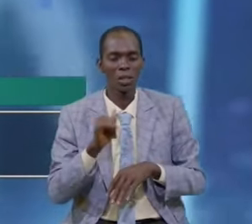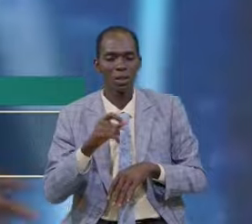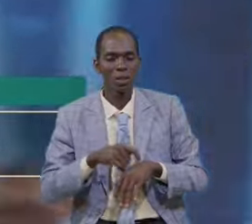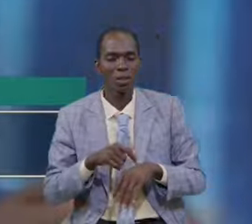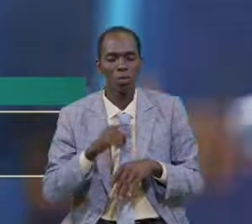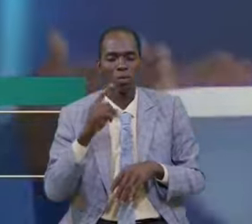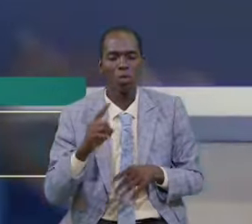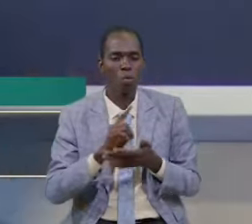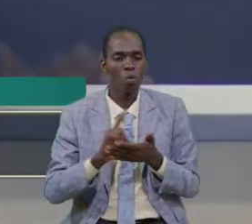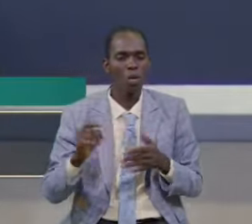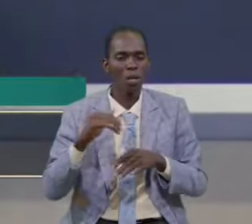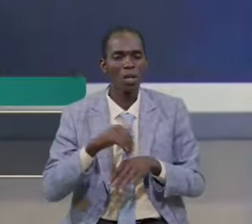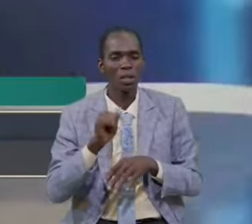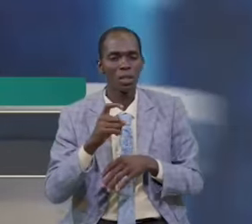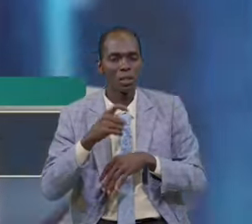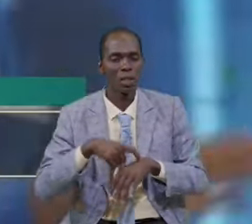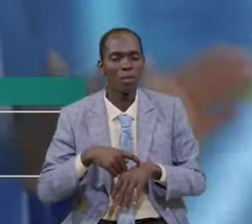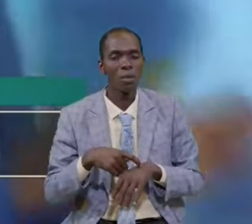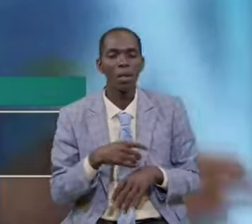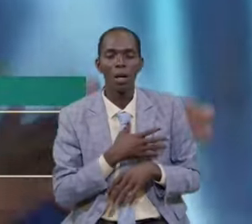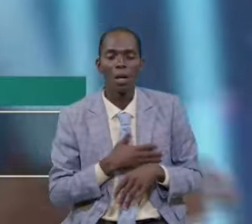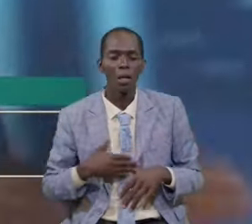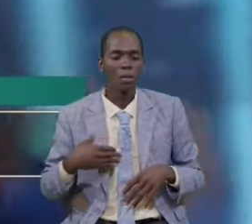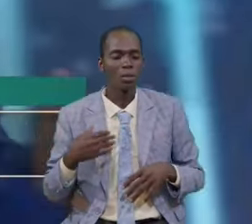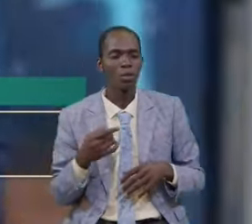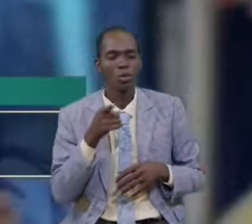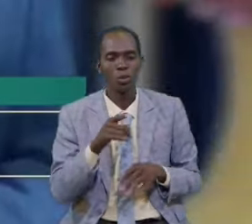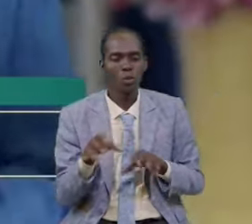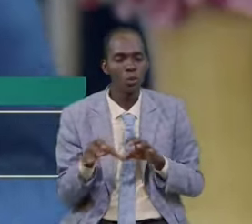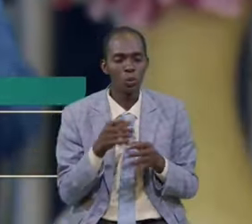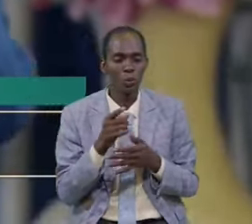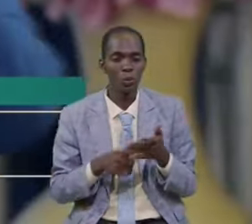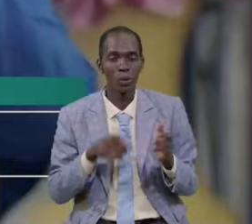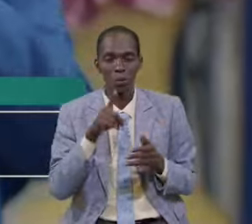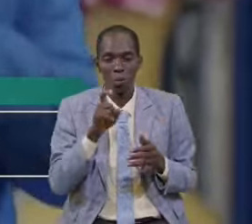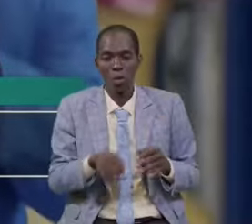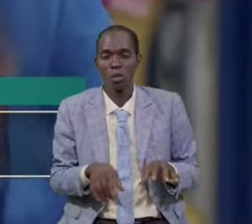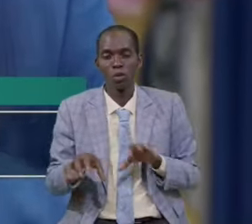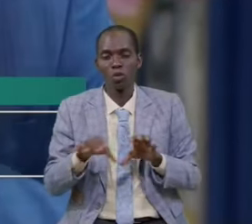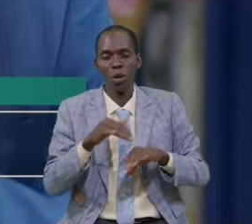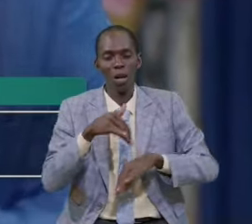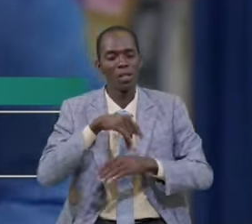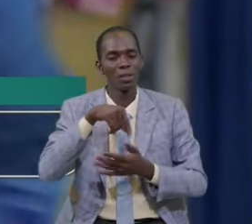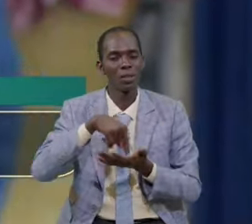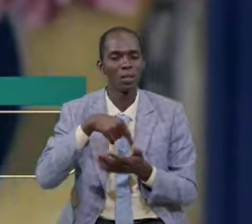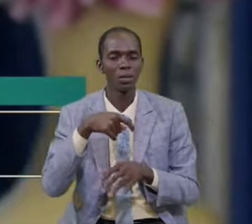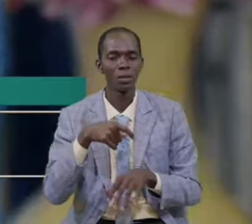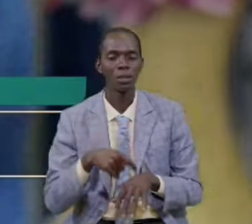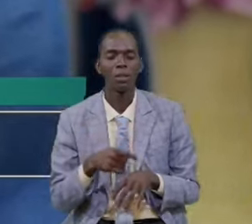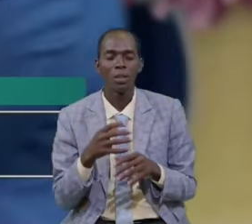mois par moment, et tu fais ce qui doit être fait en ce moment, en